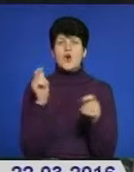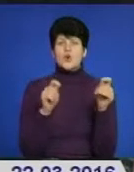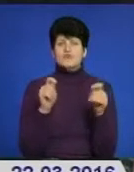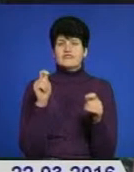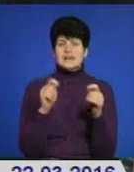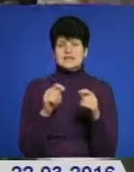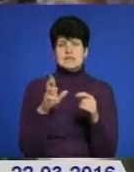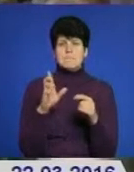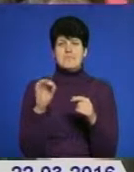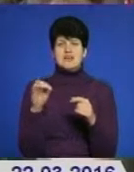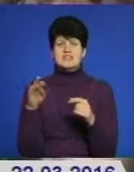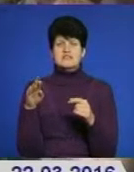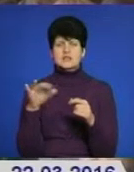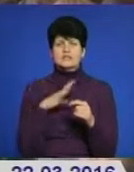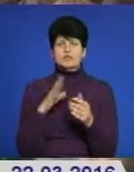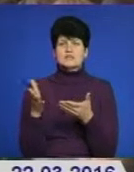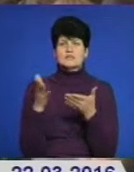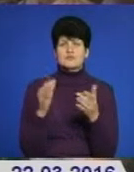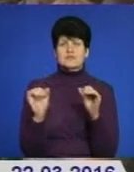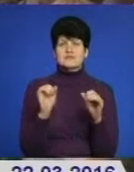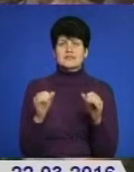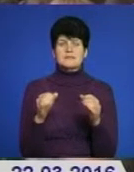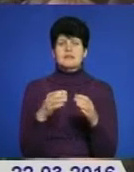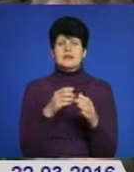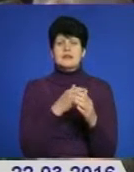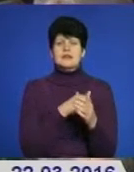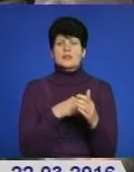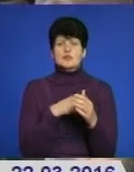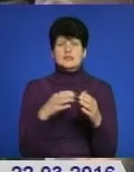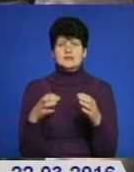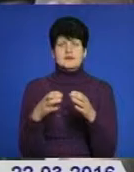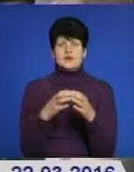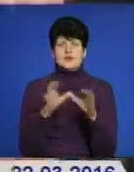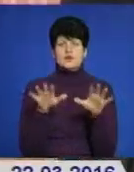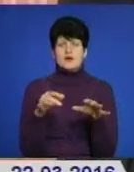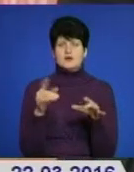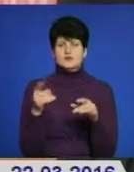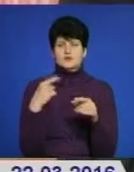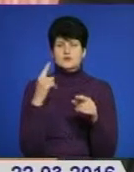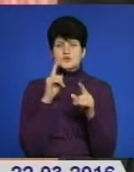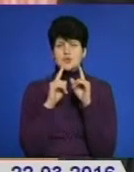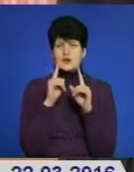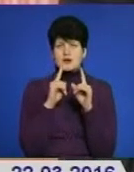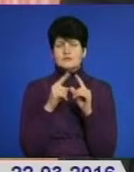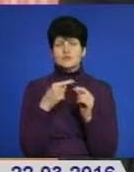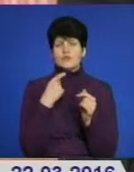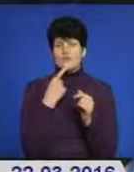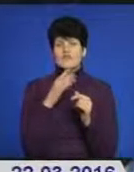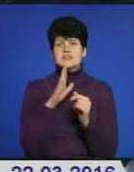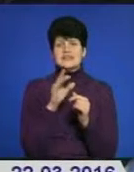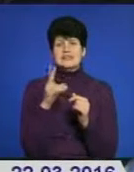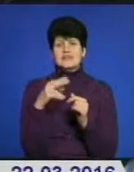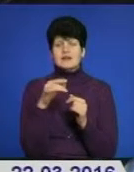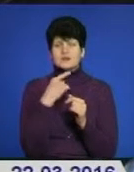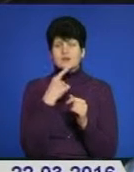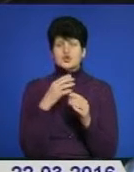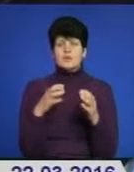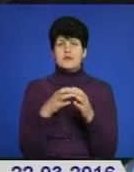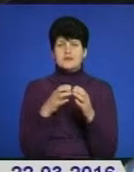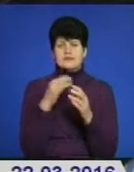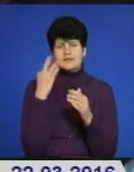були запрошені керівники депутатських фракцій та голова Тернопільської обласної ради. Василь Деревляний переконаний, що партійні ідеї